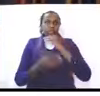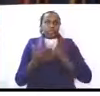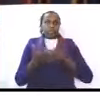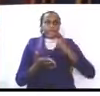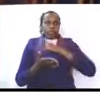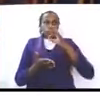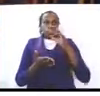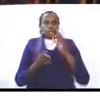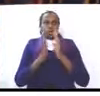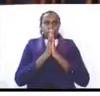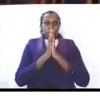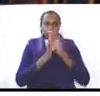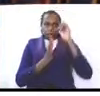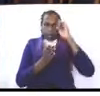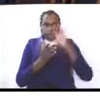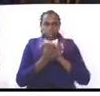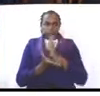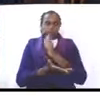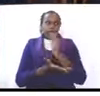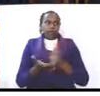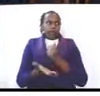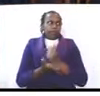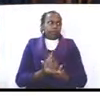Mtakatifu twaomba tukiamini. Amen.